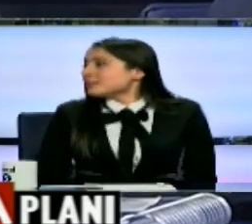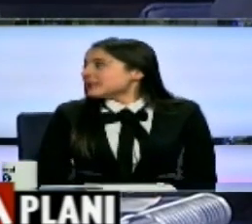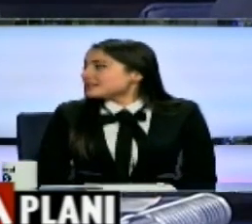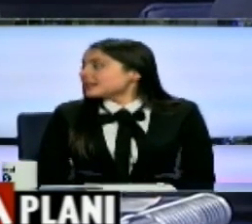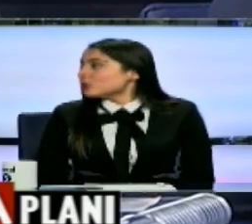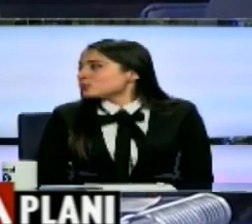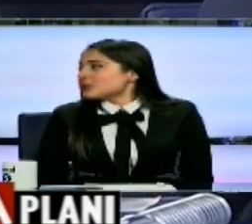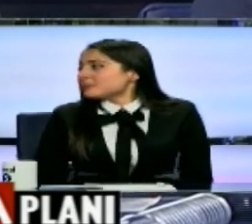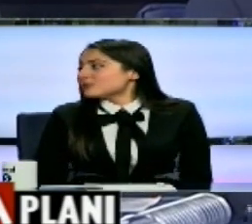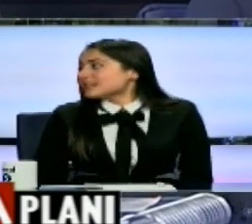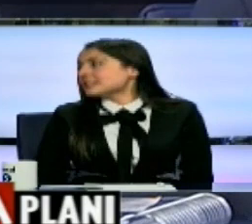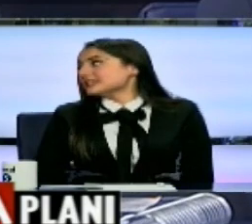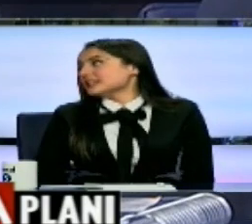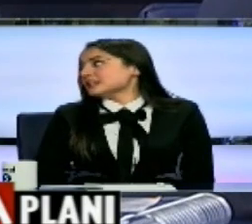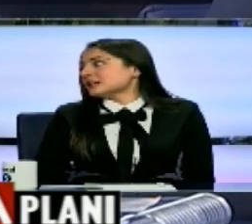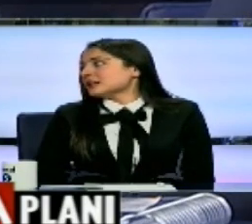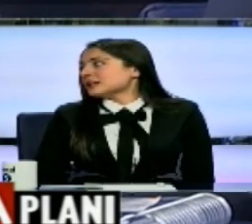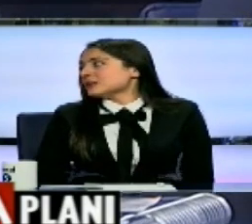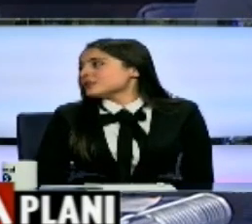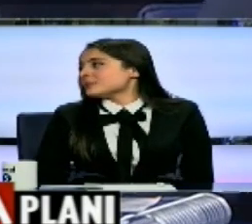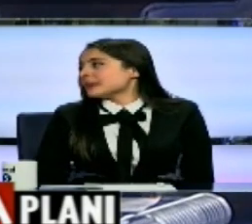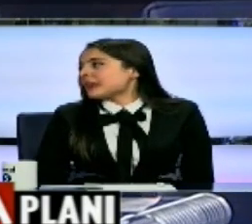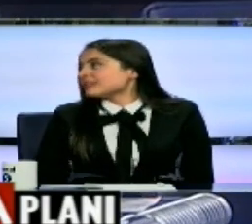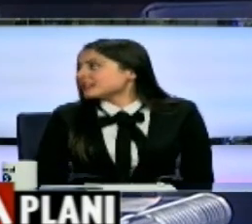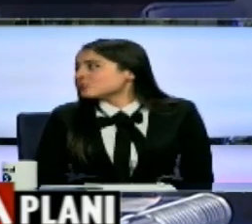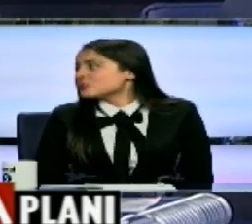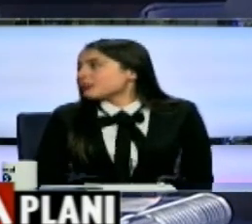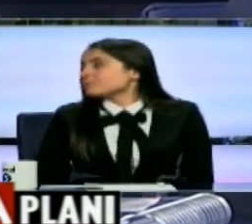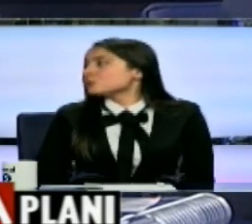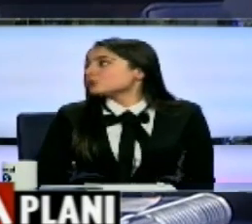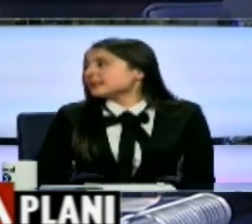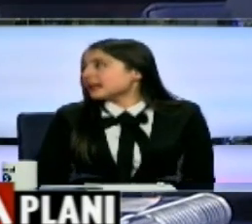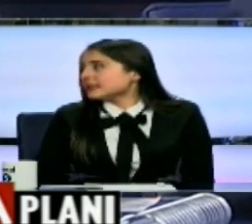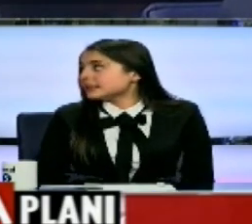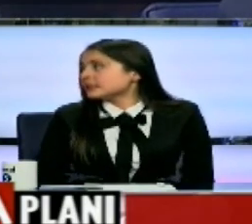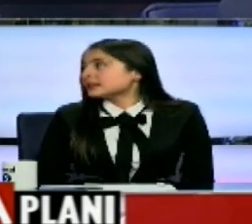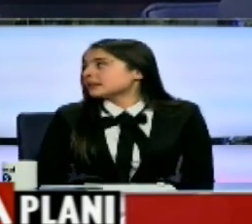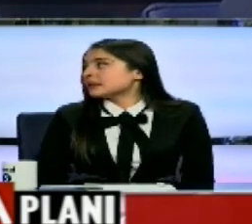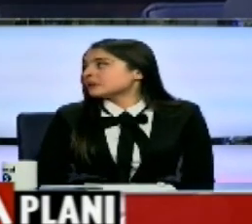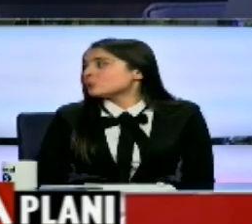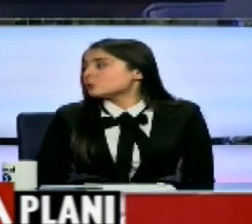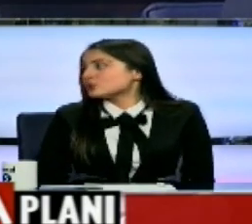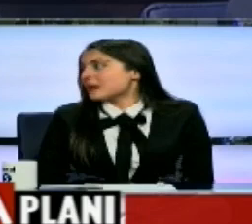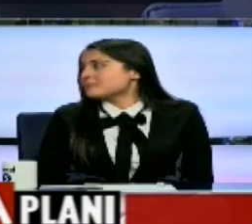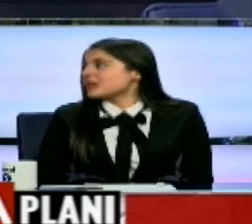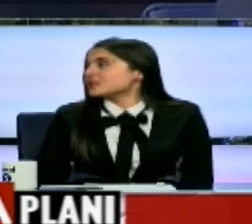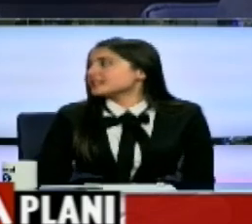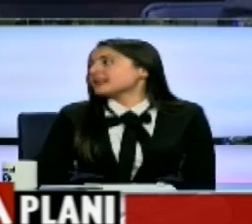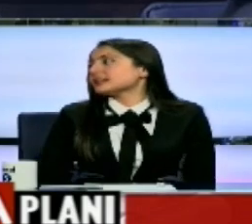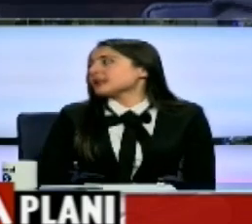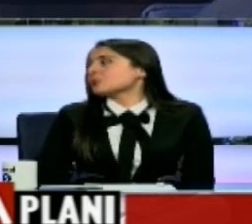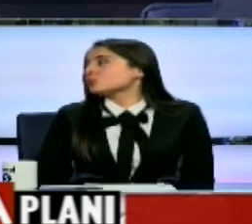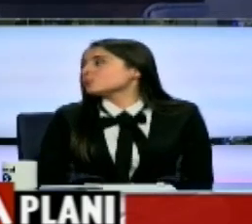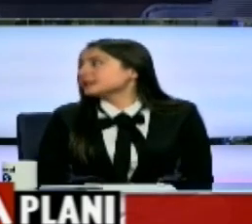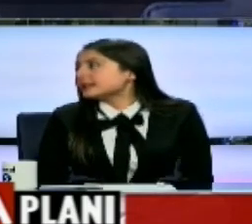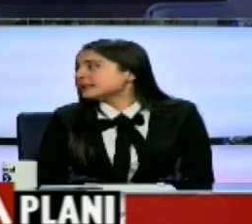İnşallah milletvekili olursam biliyor. İlk işitme engelli vekil olacağım. Bütün engelleri düşüneceğim. Sadece kendi